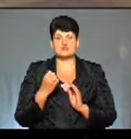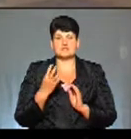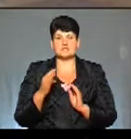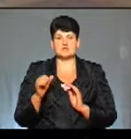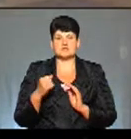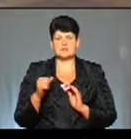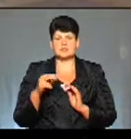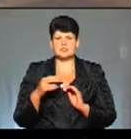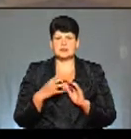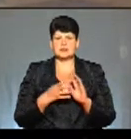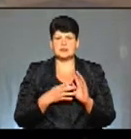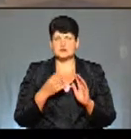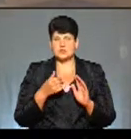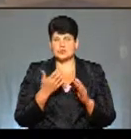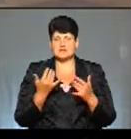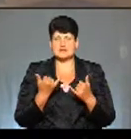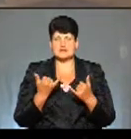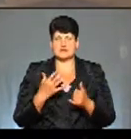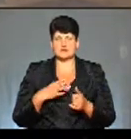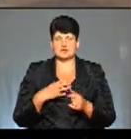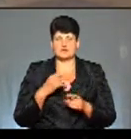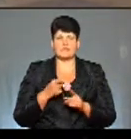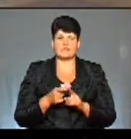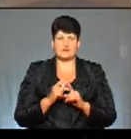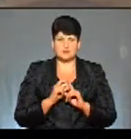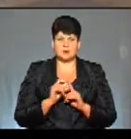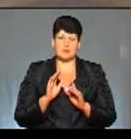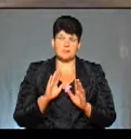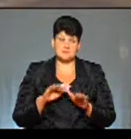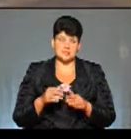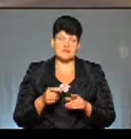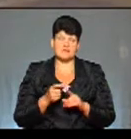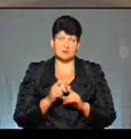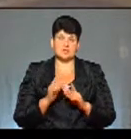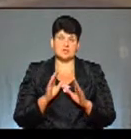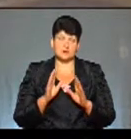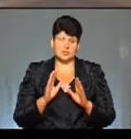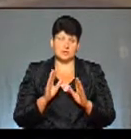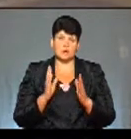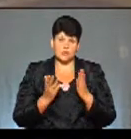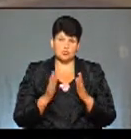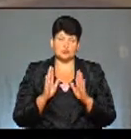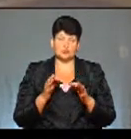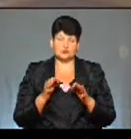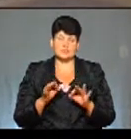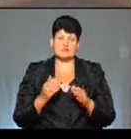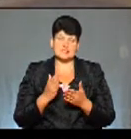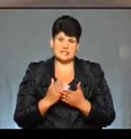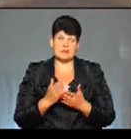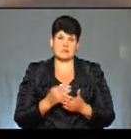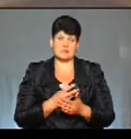серпня 2019 року, на який зараз очікуємо відповідь. Після відповіді буде прийнято рішення, якщо буде дозвіл, у нас є можливість, у нас є бажання